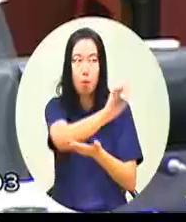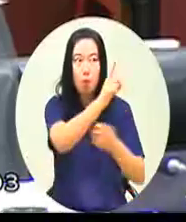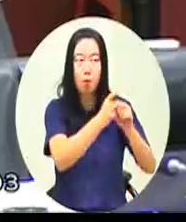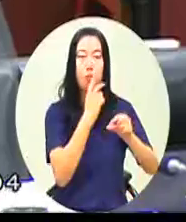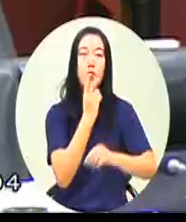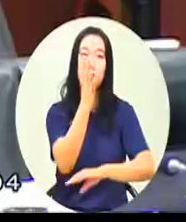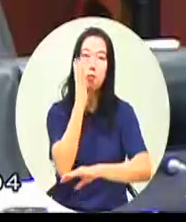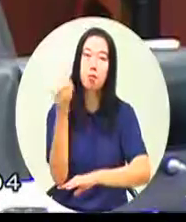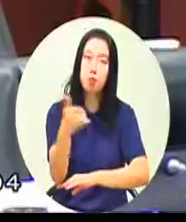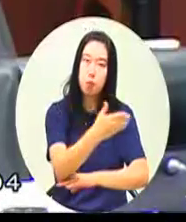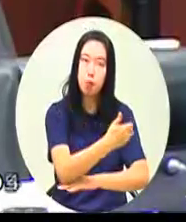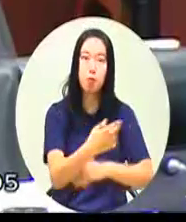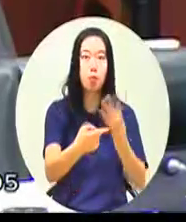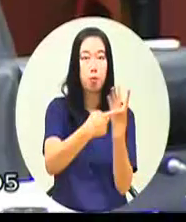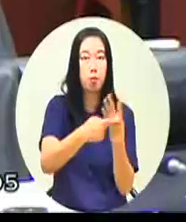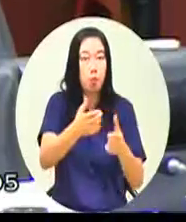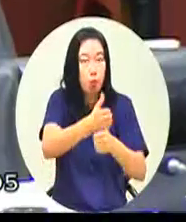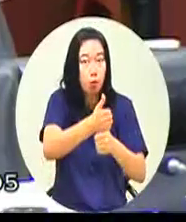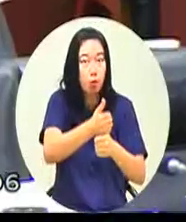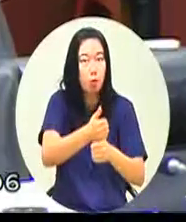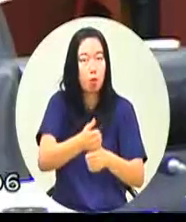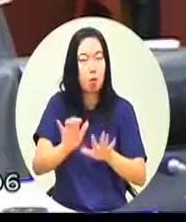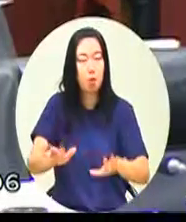业署，那目前现在的